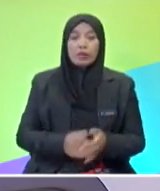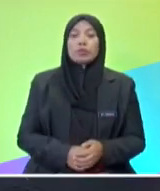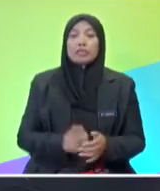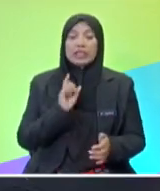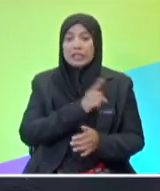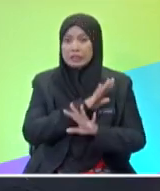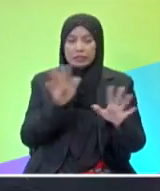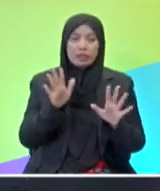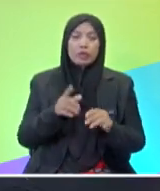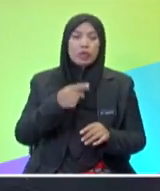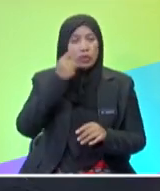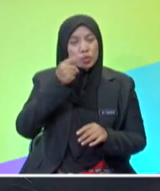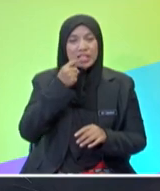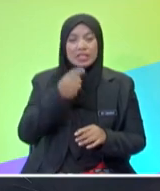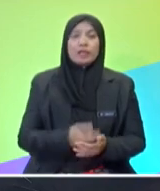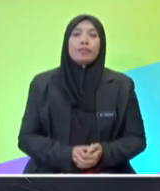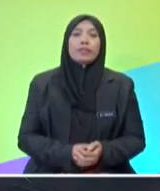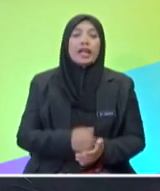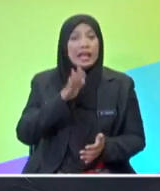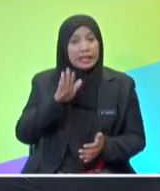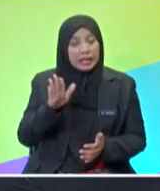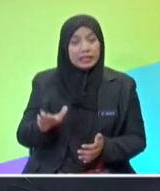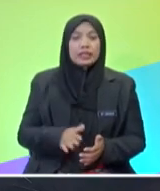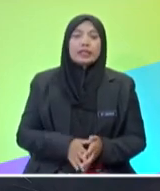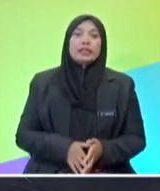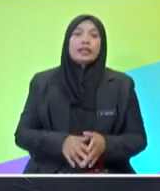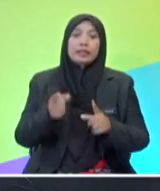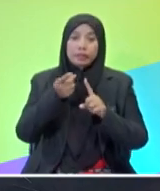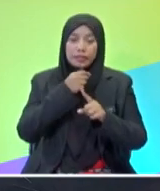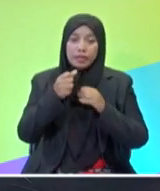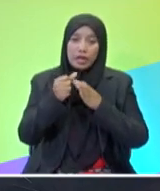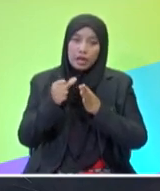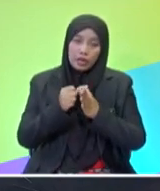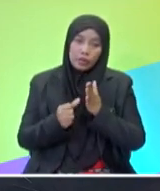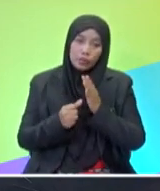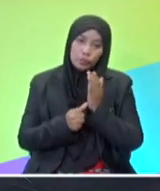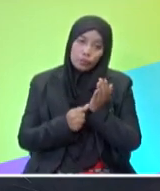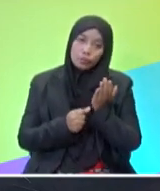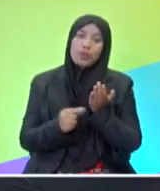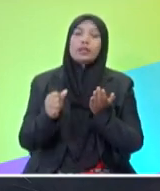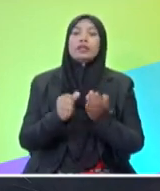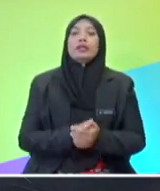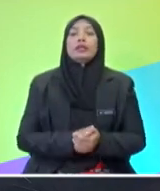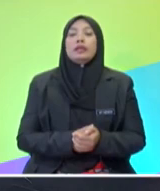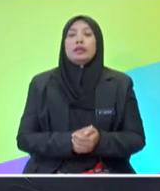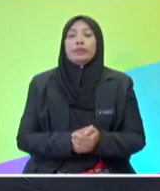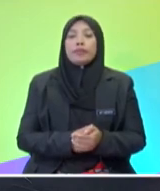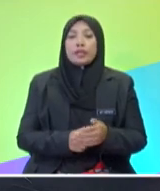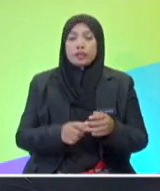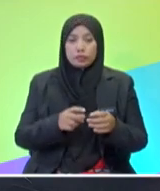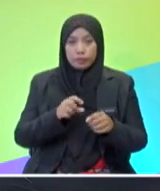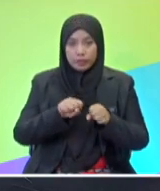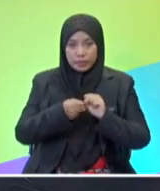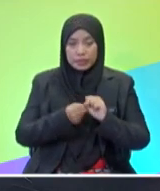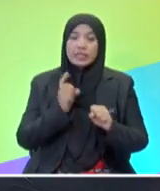kalau bullying Ustazah, apa yang saya faham kat situ adik-adik, kalau bully, daripada awalnya kita jagalah kebersihan diri kita sebenarnya. Betul. Untuk kebahagiaan dan